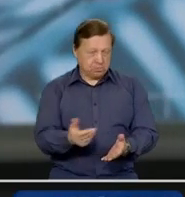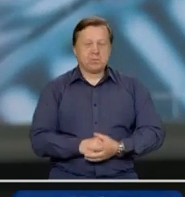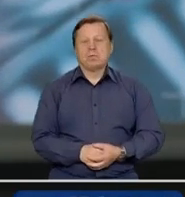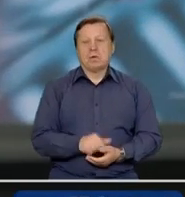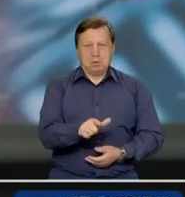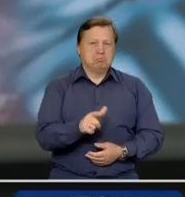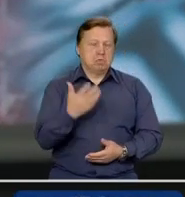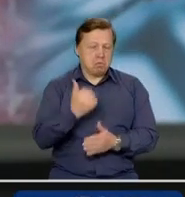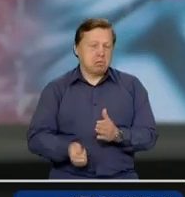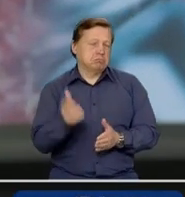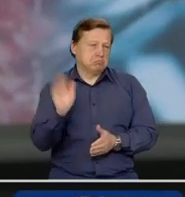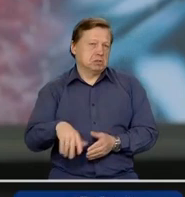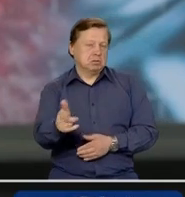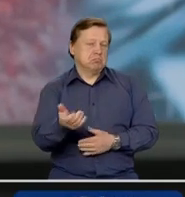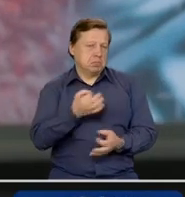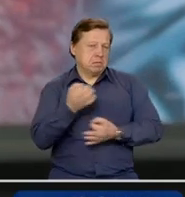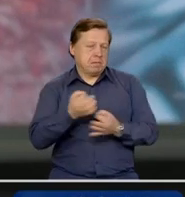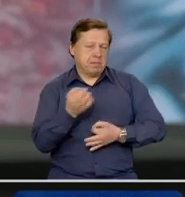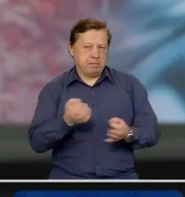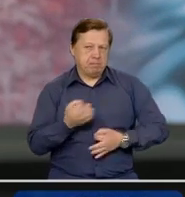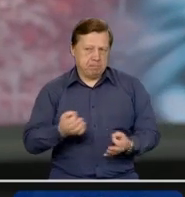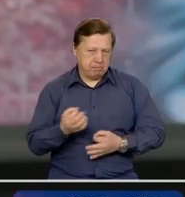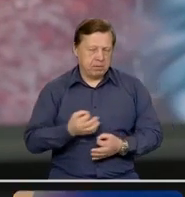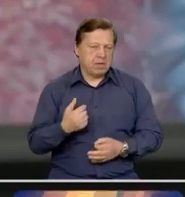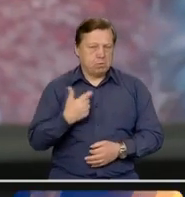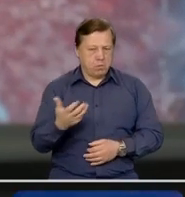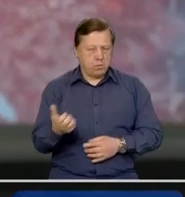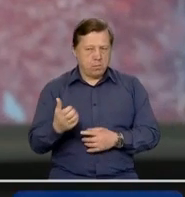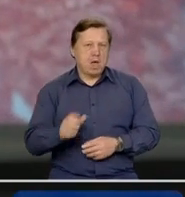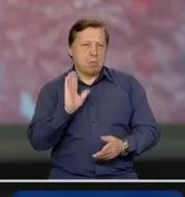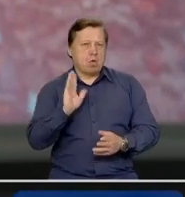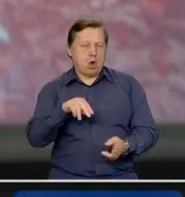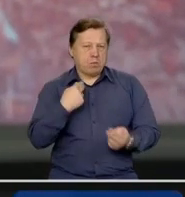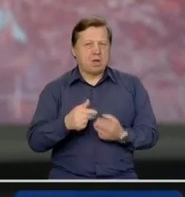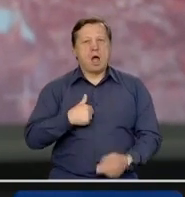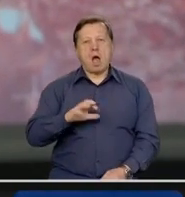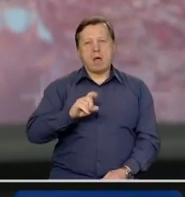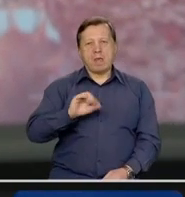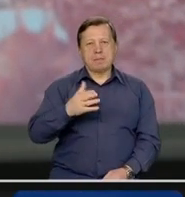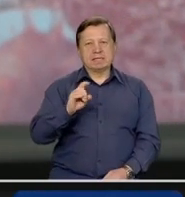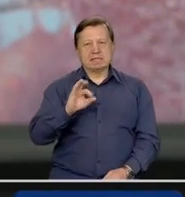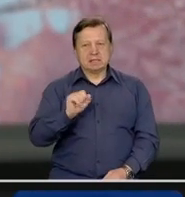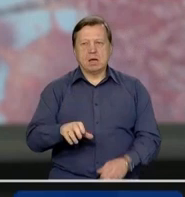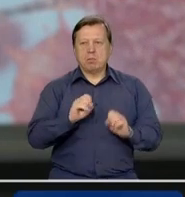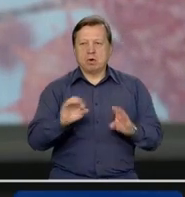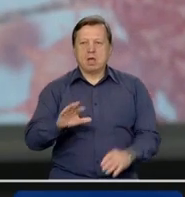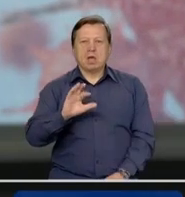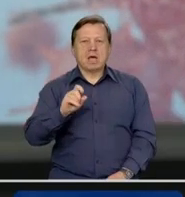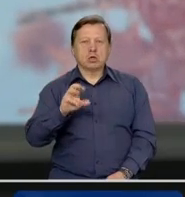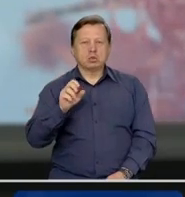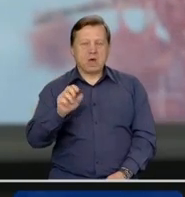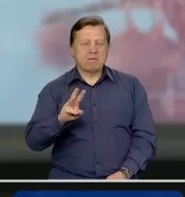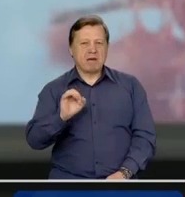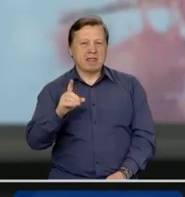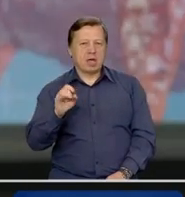Można z niego skorzystać. Tam rejestrujemy swoje pytania, a my na te pytania odpowiadamy. Adam Giza, kłaniam się, a wraz ze mną profesor Jarosław Fedorowski, prezes